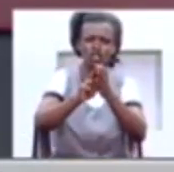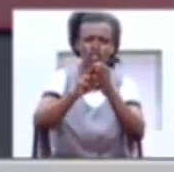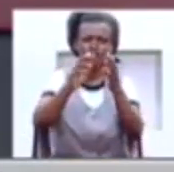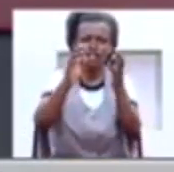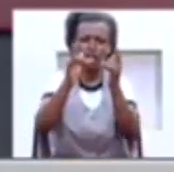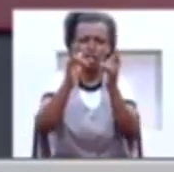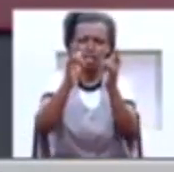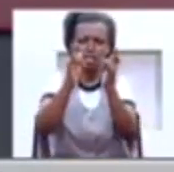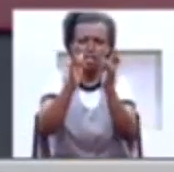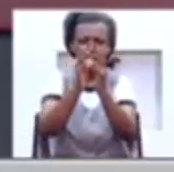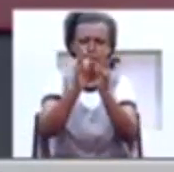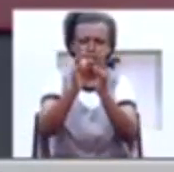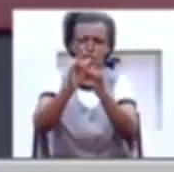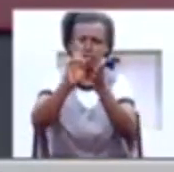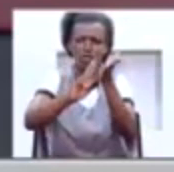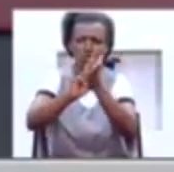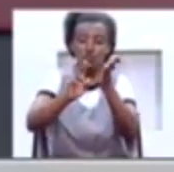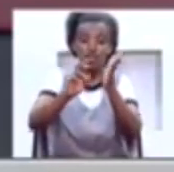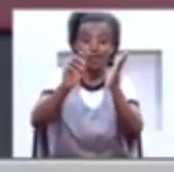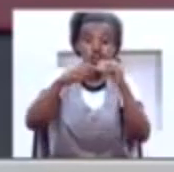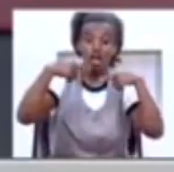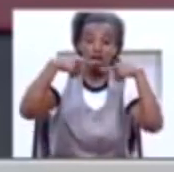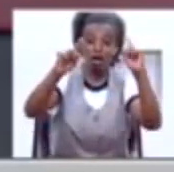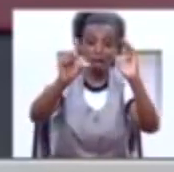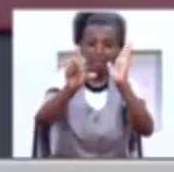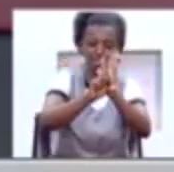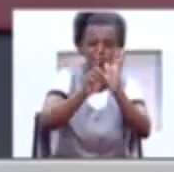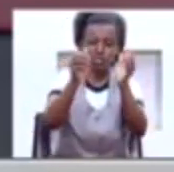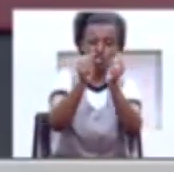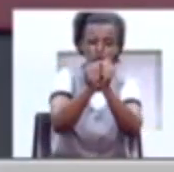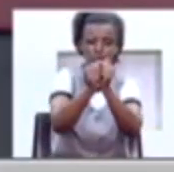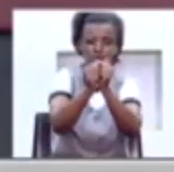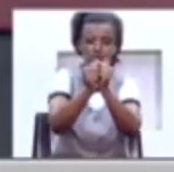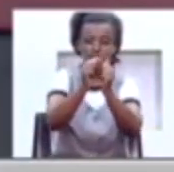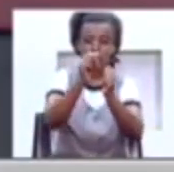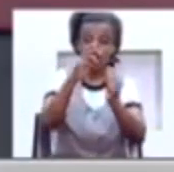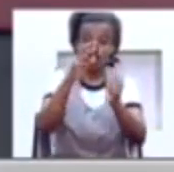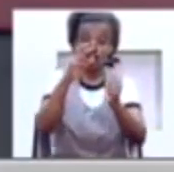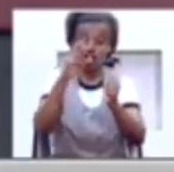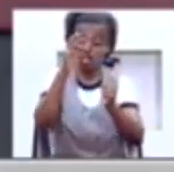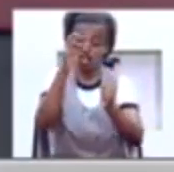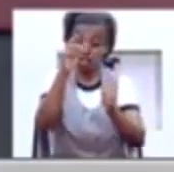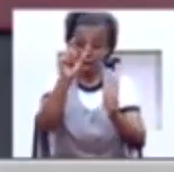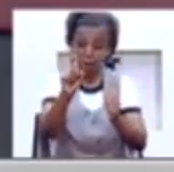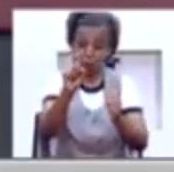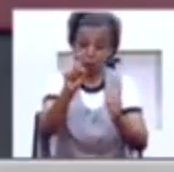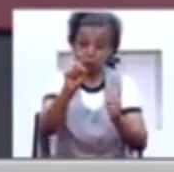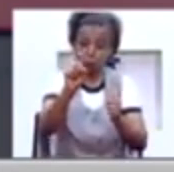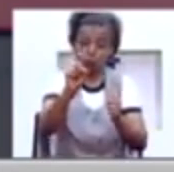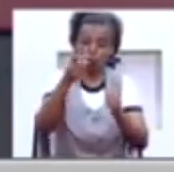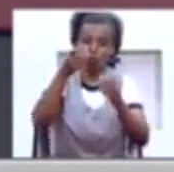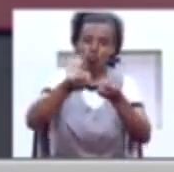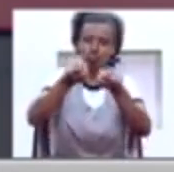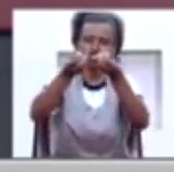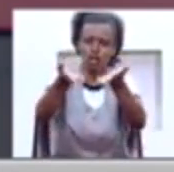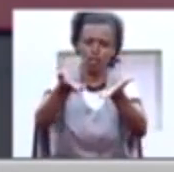ingoma atangaza icyo yese amategeko 10 y'abahutu uwo munsi anayasohora mu kinyamakuru cy'ishyaka rye yitwaga ijwi rya rubanda